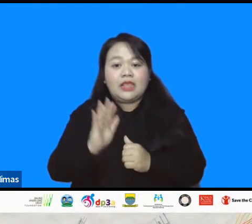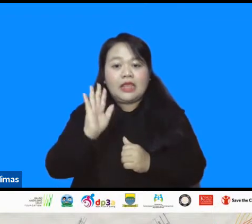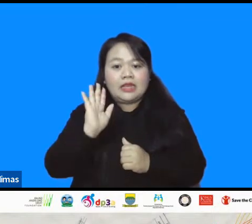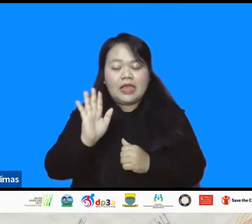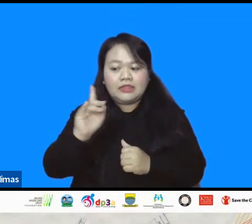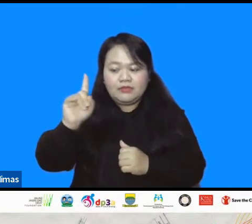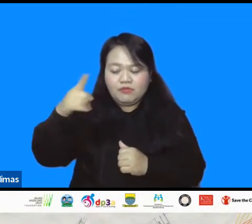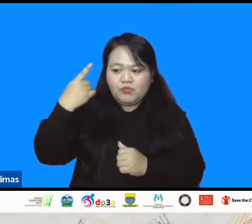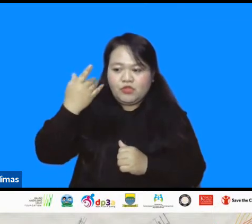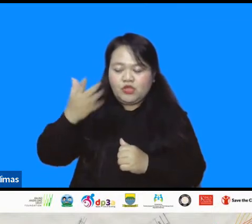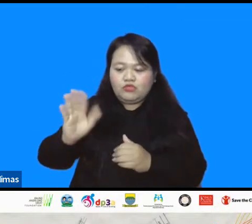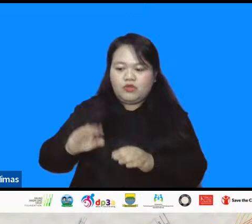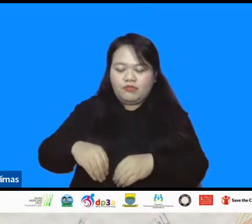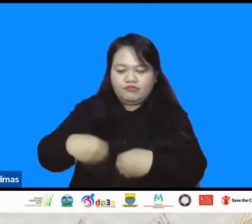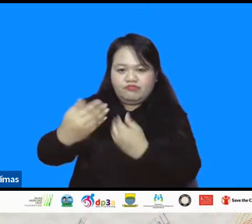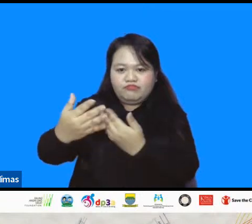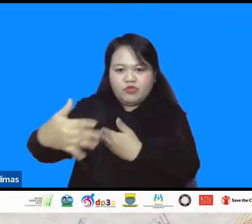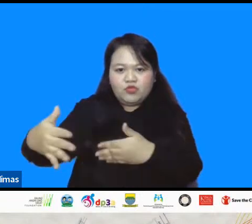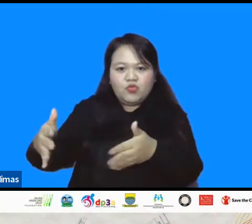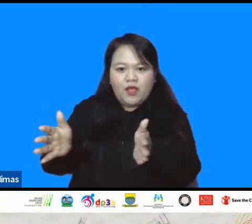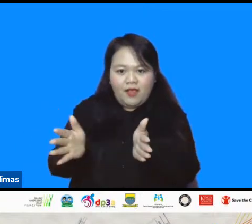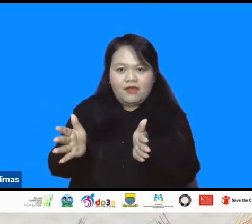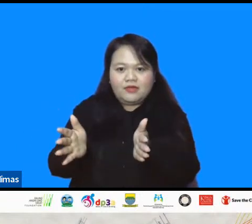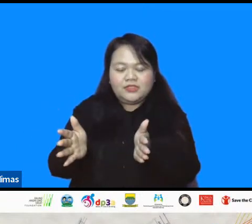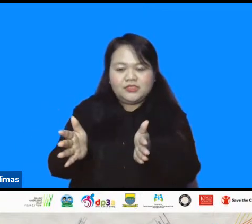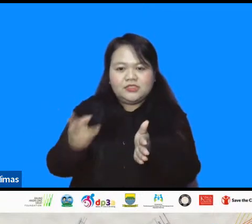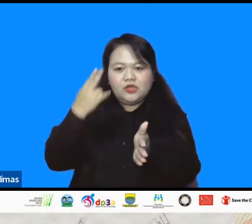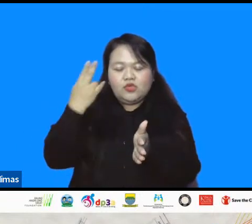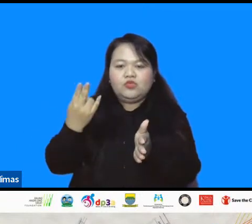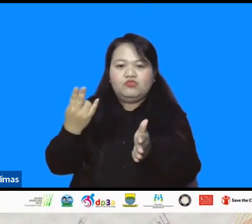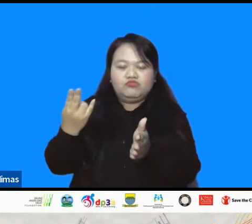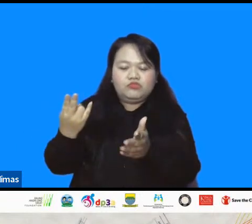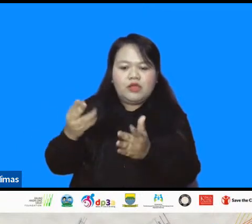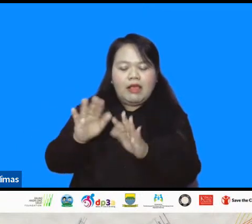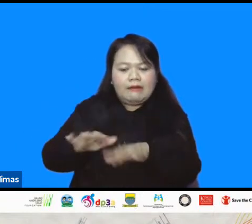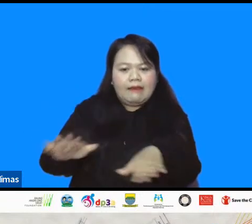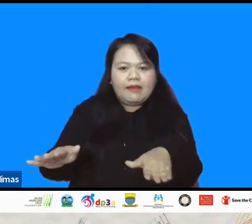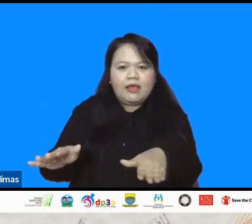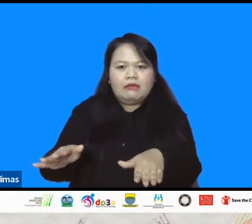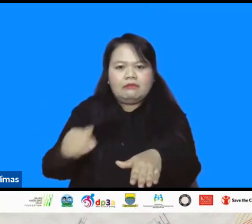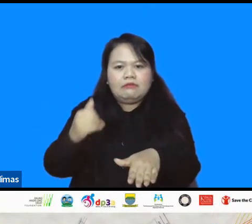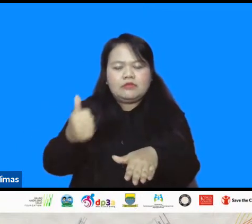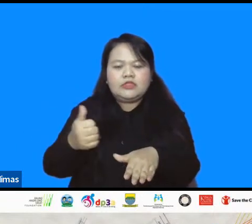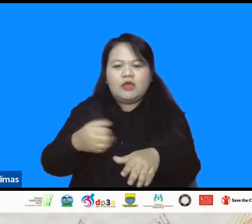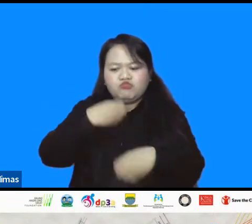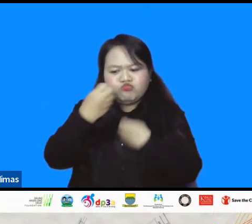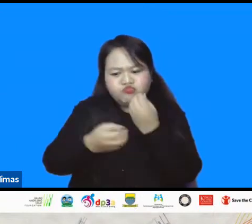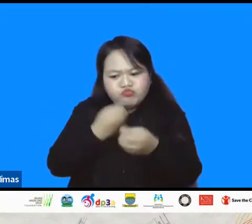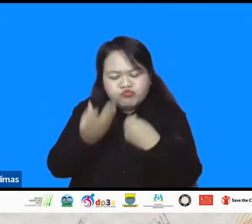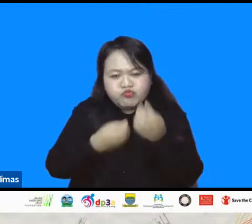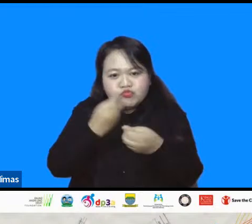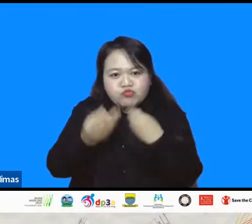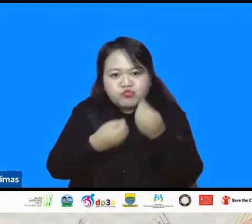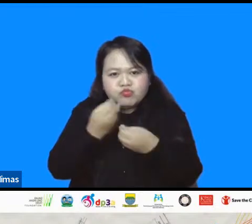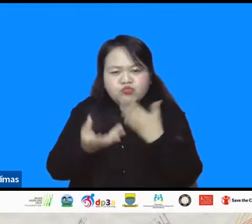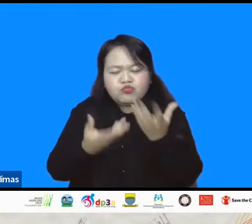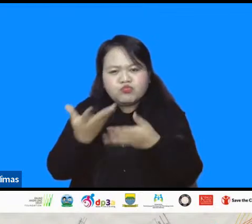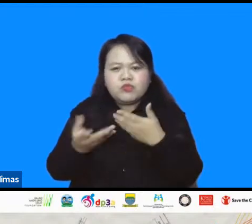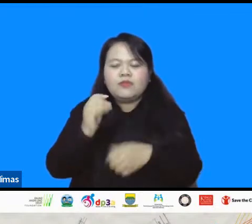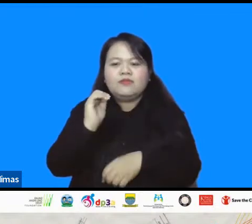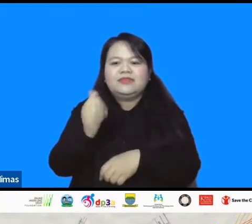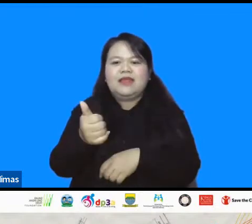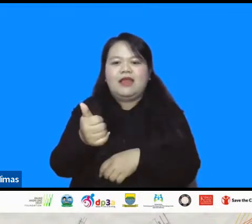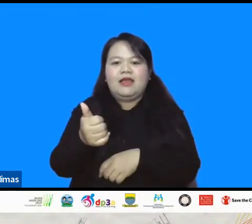sudah memberikan ruang yang seluas-luasnya kepada anak-anak untuk bisa menyampaikan suaranya, ya